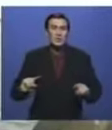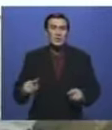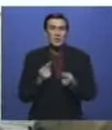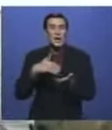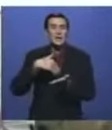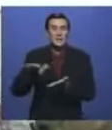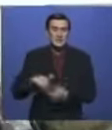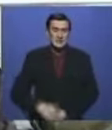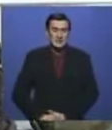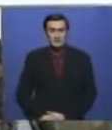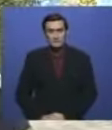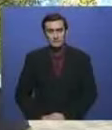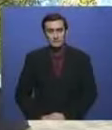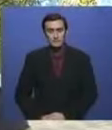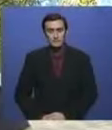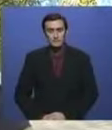задержанный отказался.